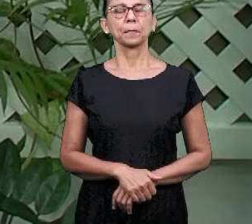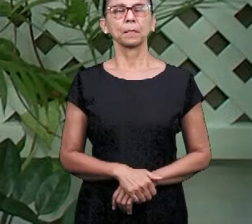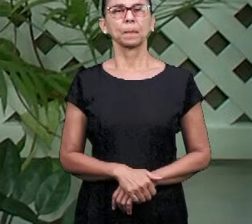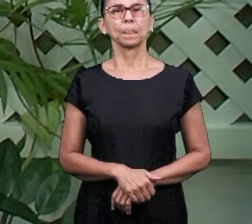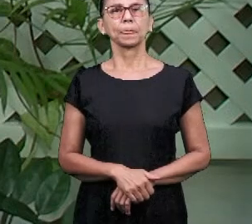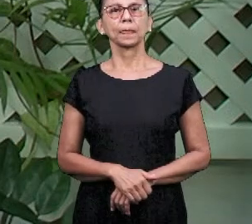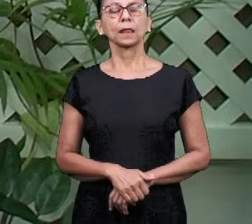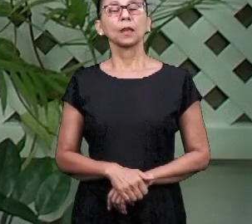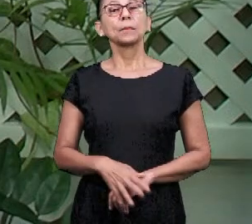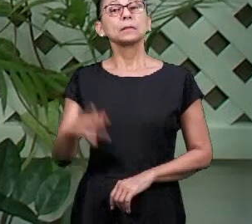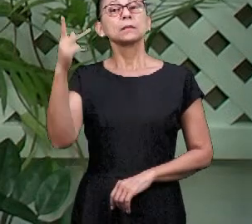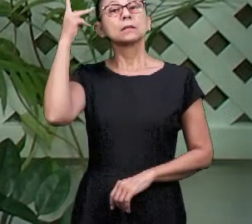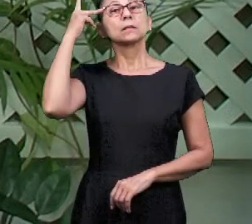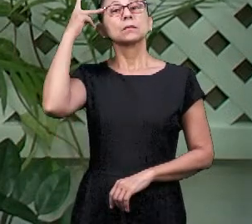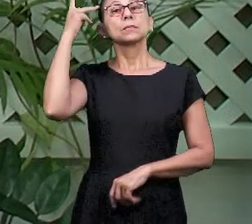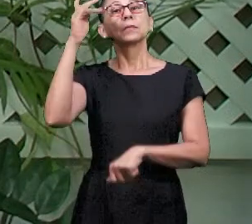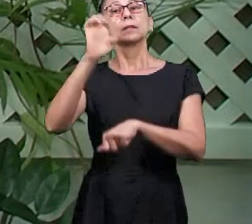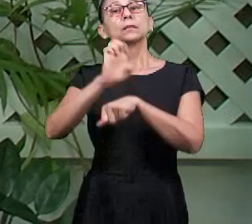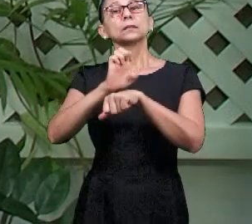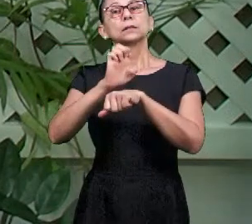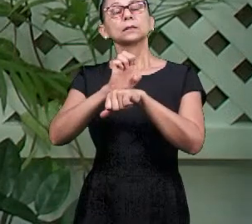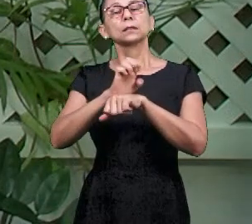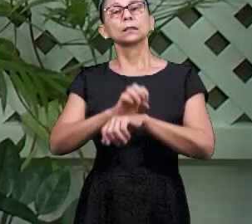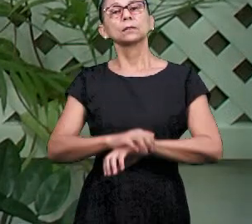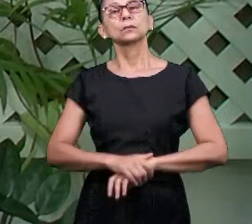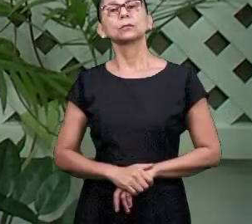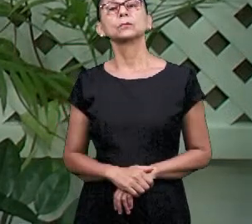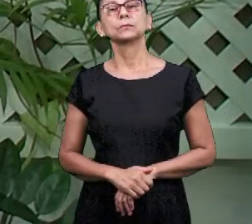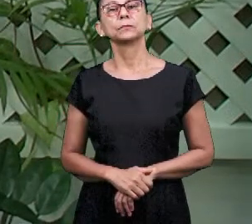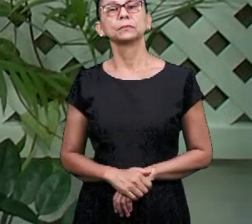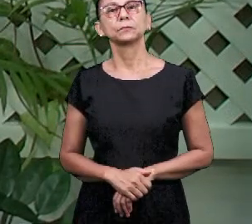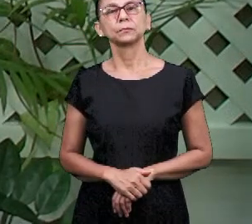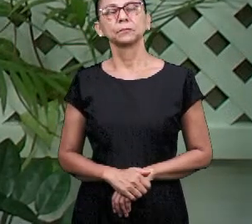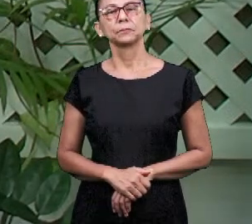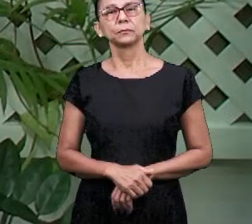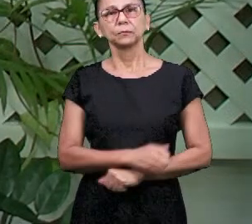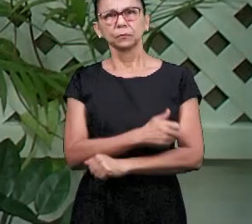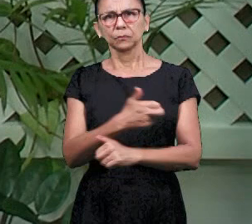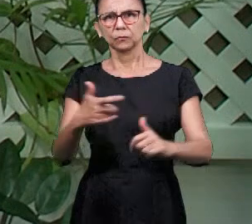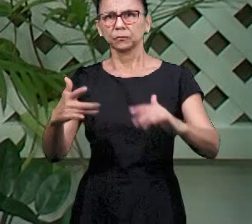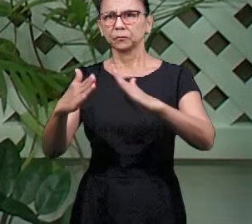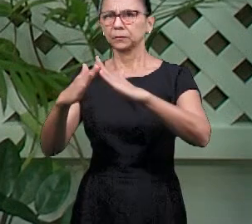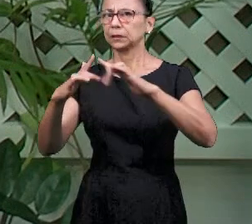la nouveauté, l'église de Fribourg et Genève aussi,